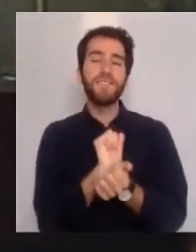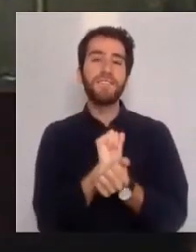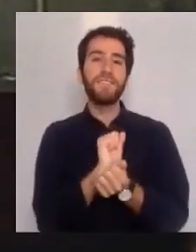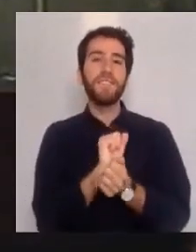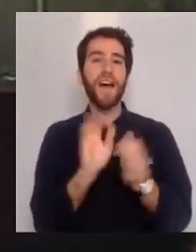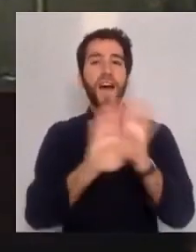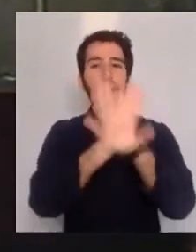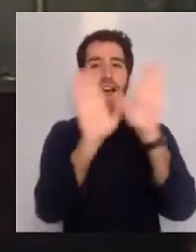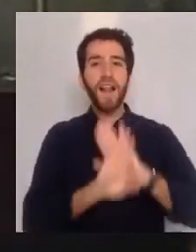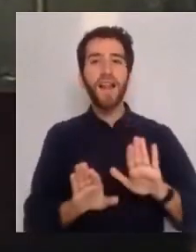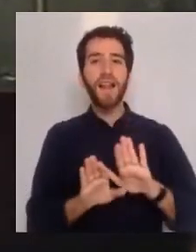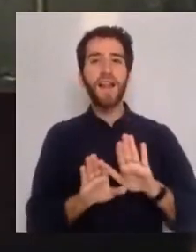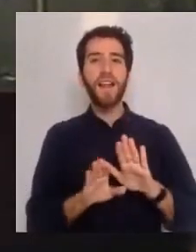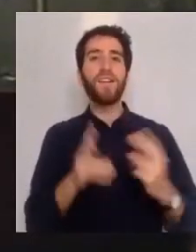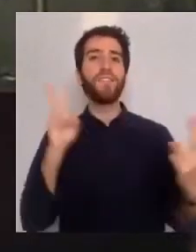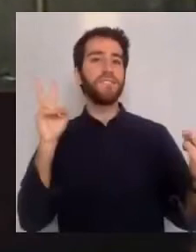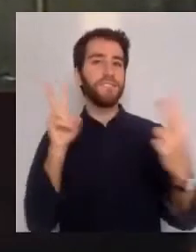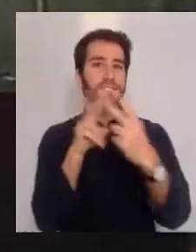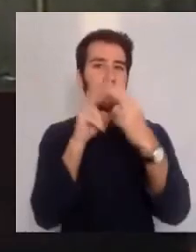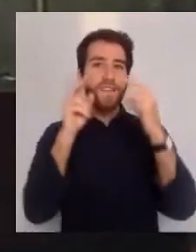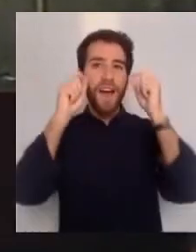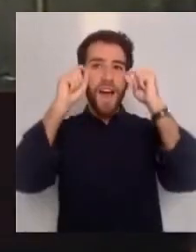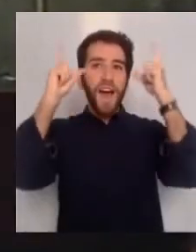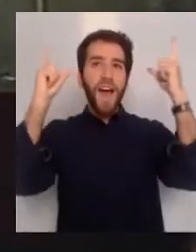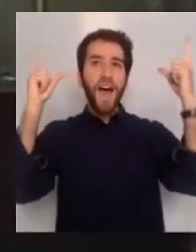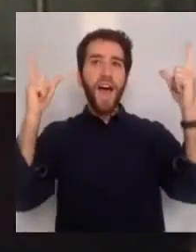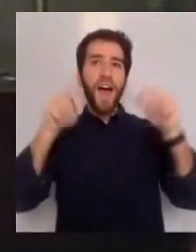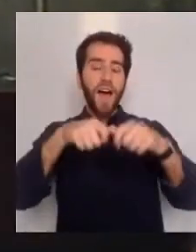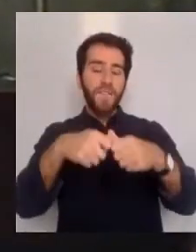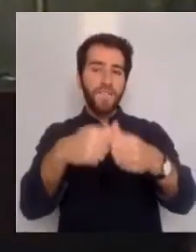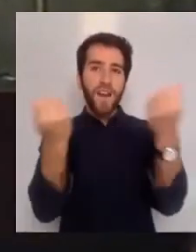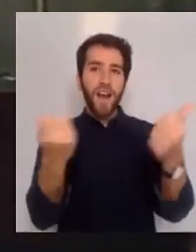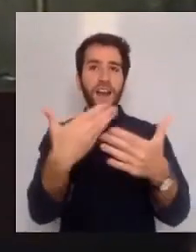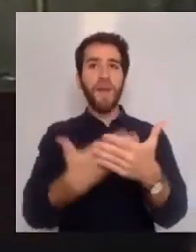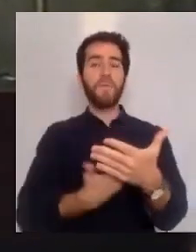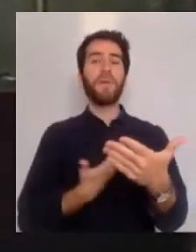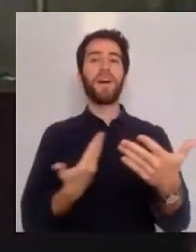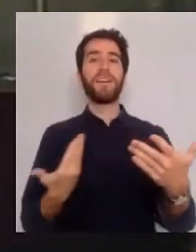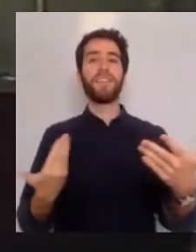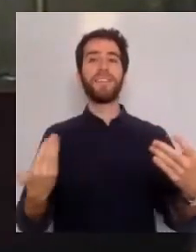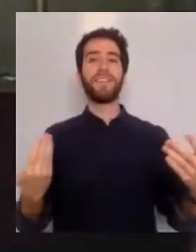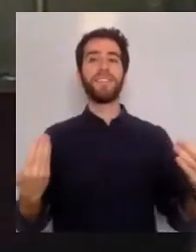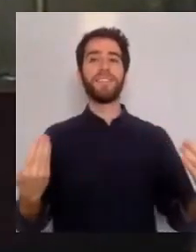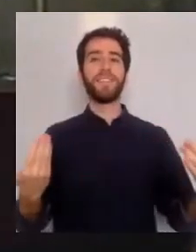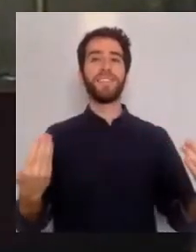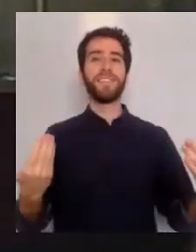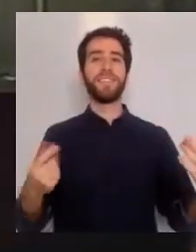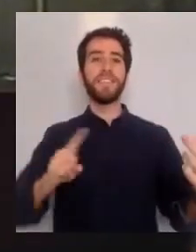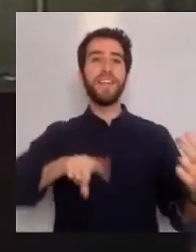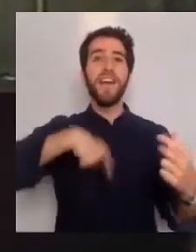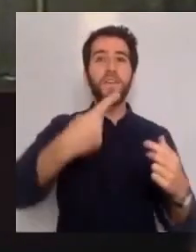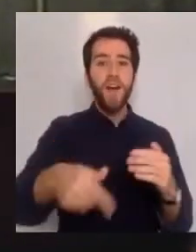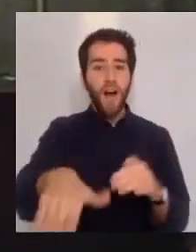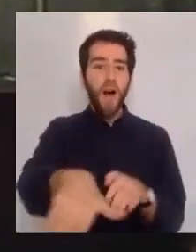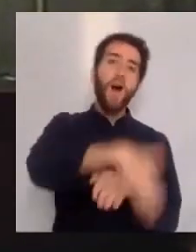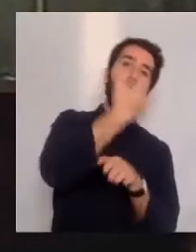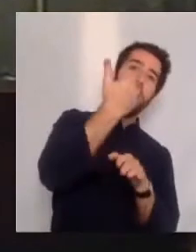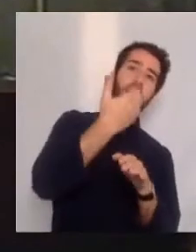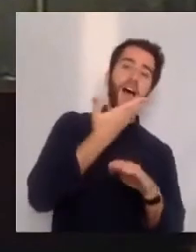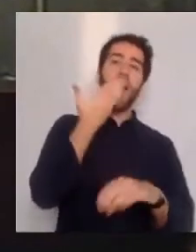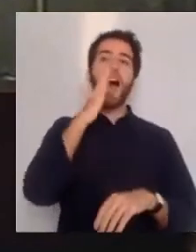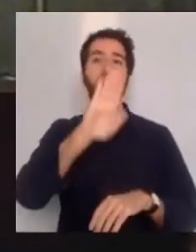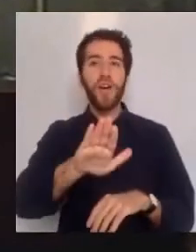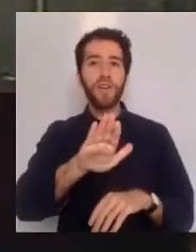finalment el reconeixen al partir el pa. Llavors tornen a Jerusalem